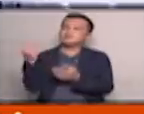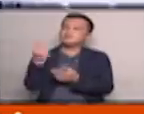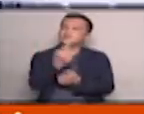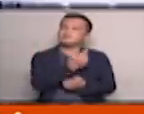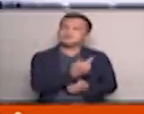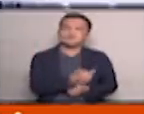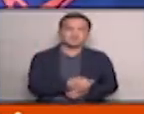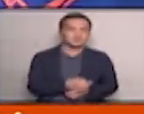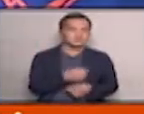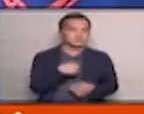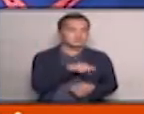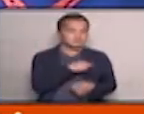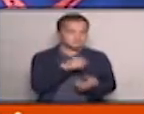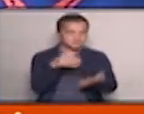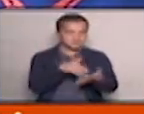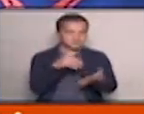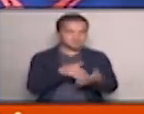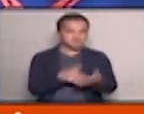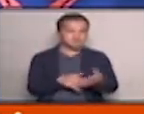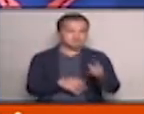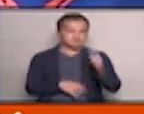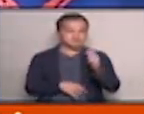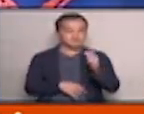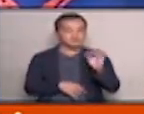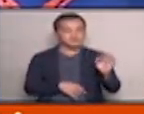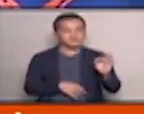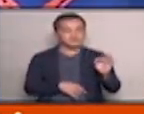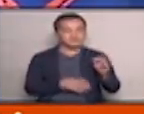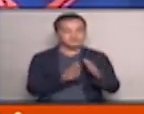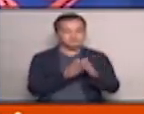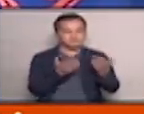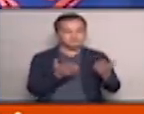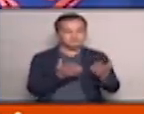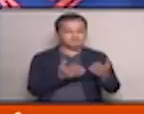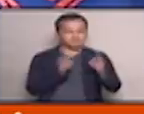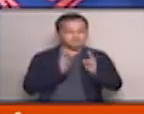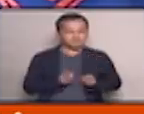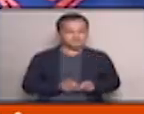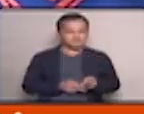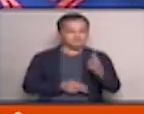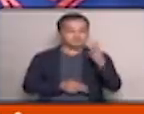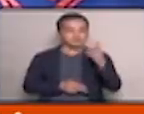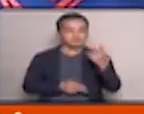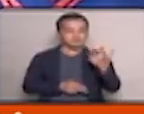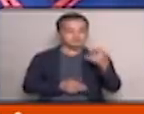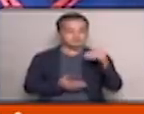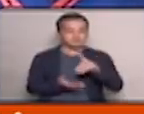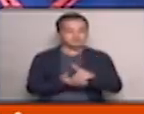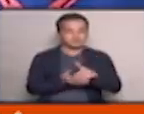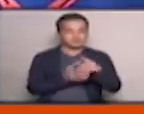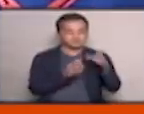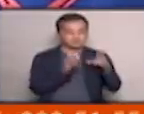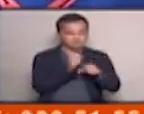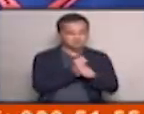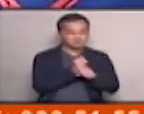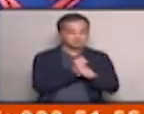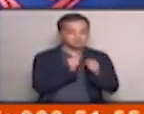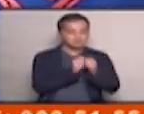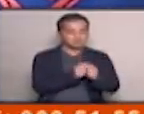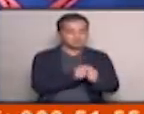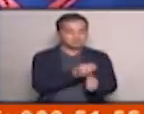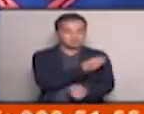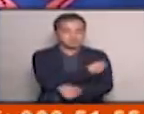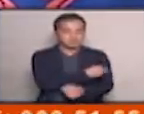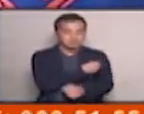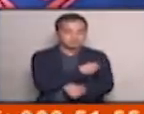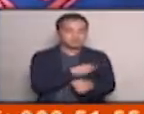Bali po sa amin sa pag-aaral pa lang po, tuition, books, tsaka uniform is 43,000 kung susumahin kasama na po yung medical.